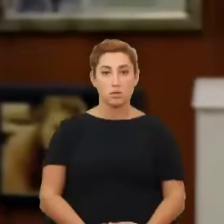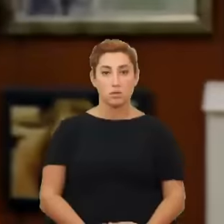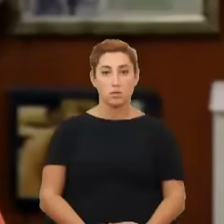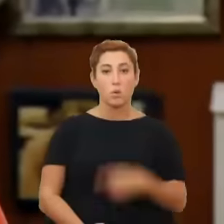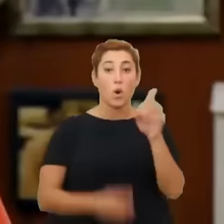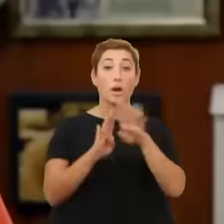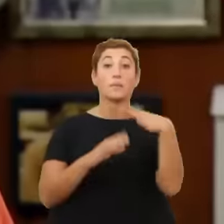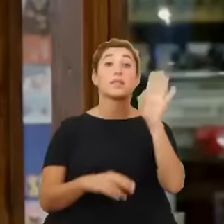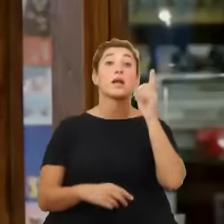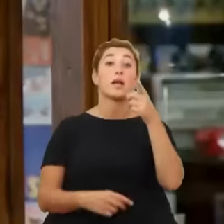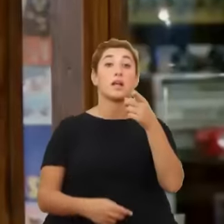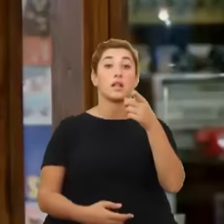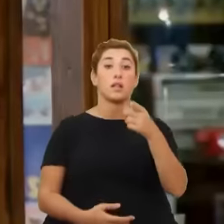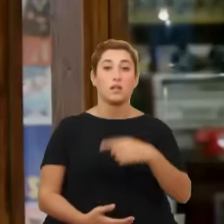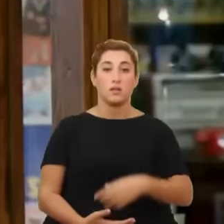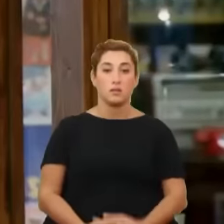Bu kapıdan değil.